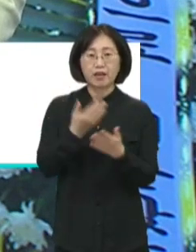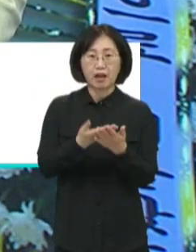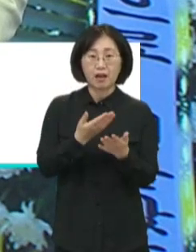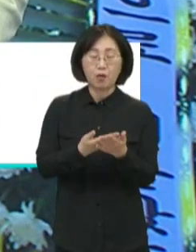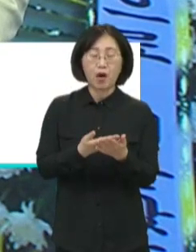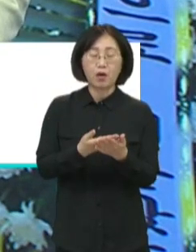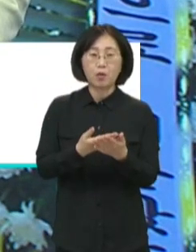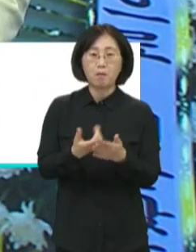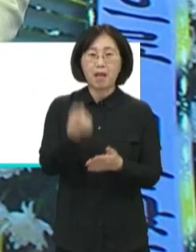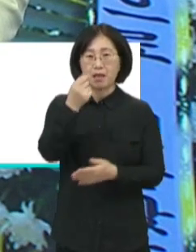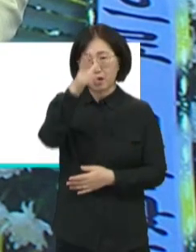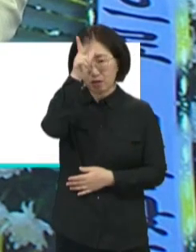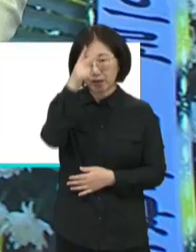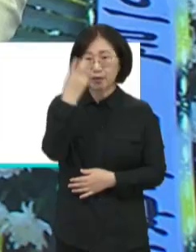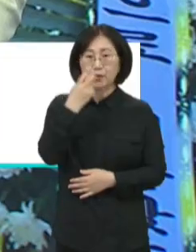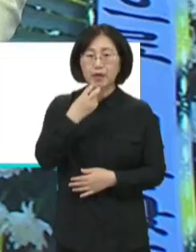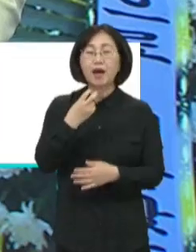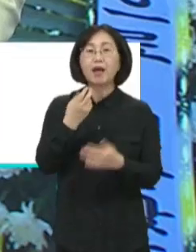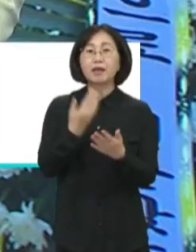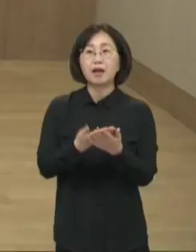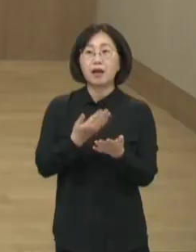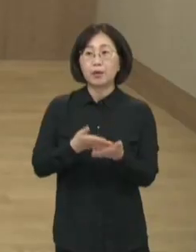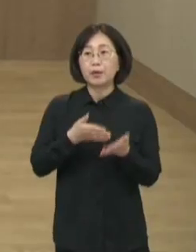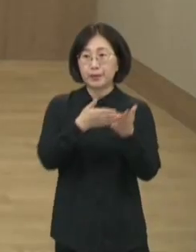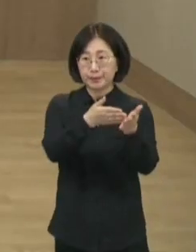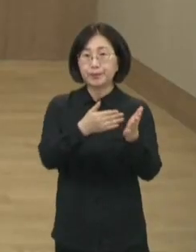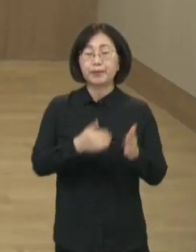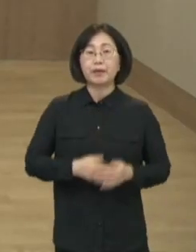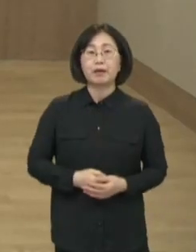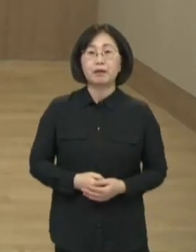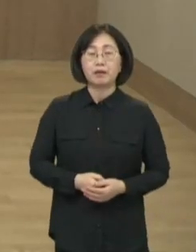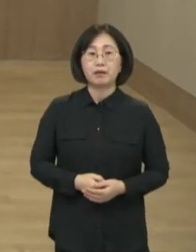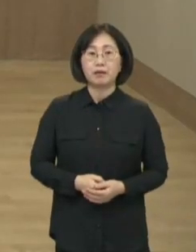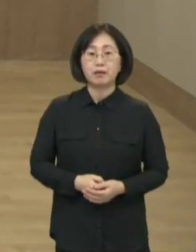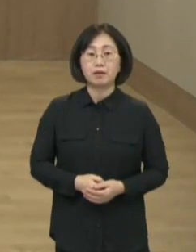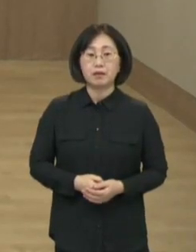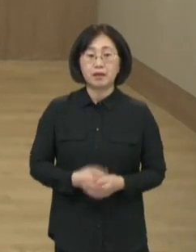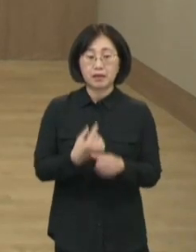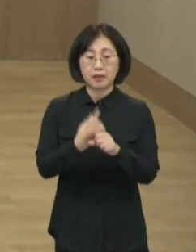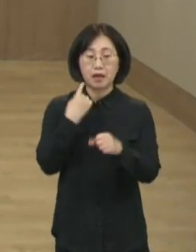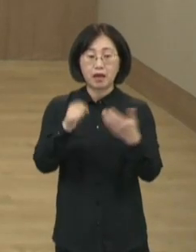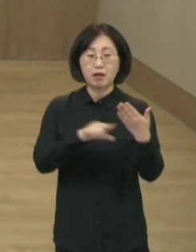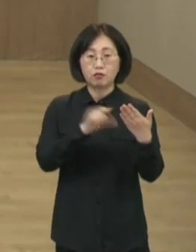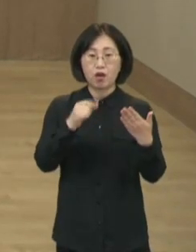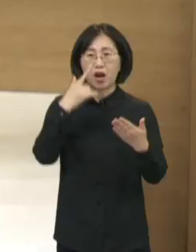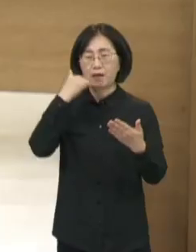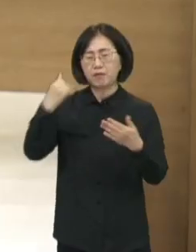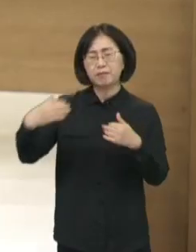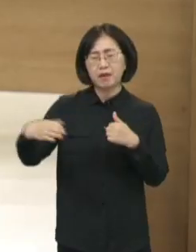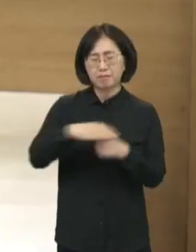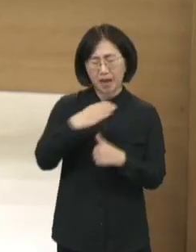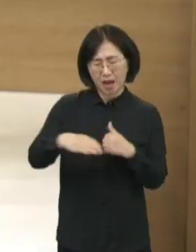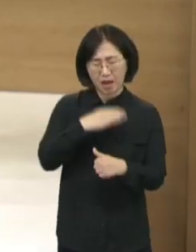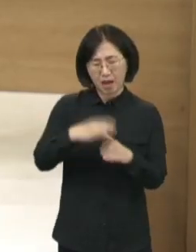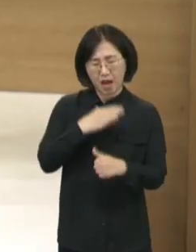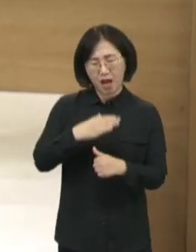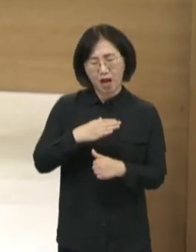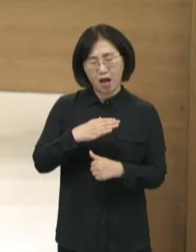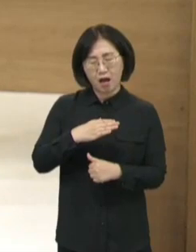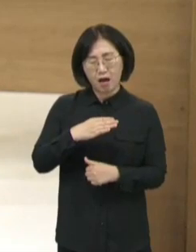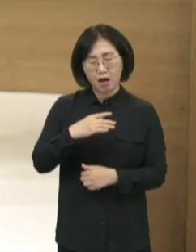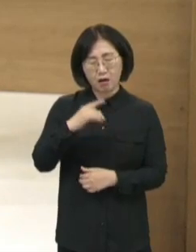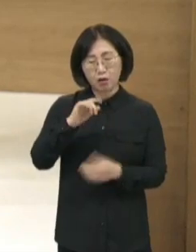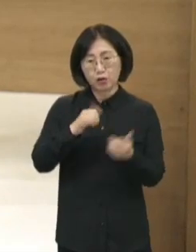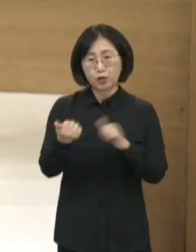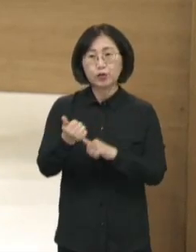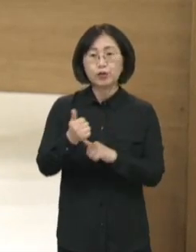촉구했습니다 김철진 기자입니다 지난해 9월 학부모들의 악성민원에 시달리다 숨진